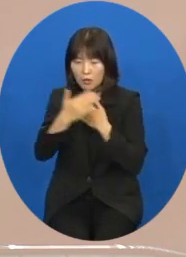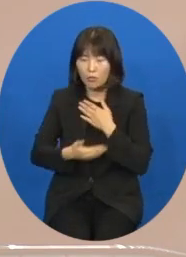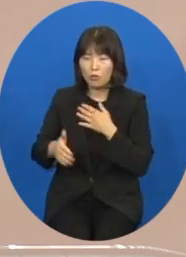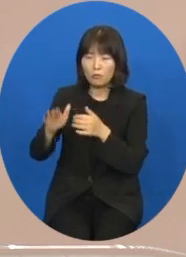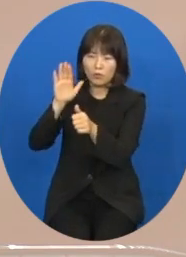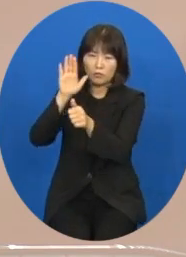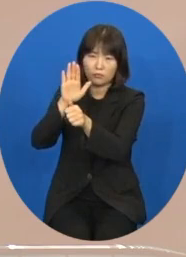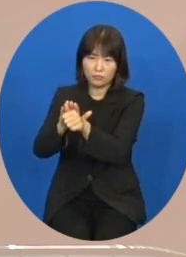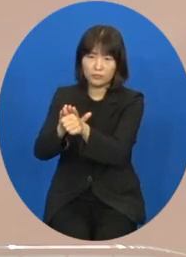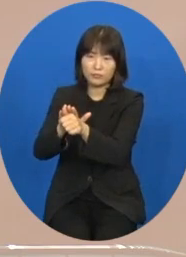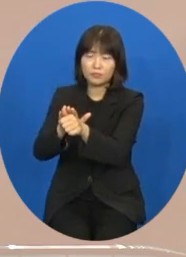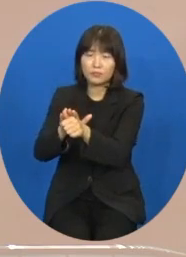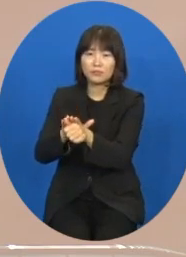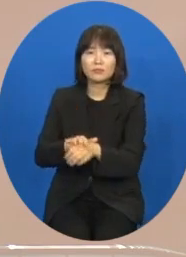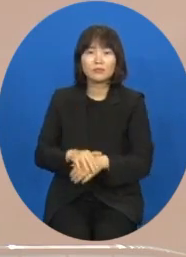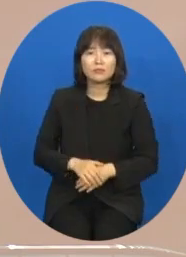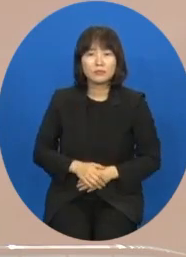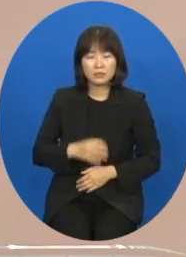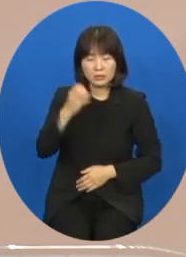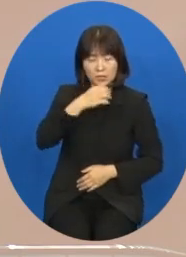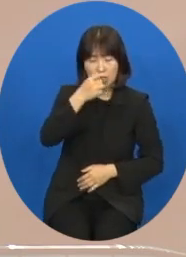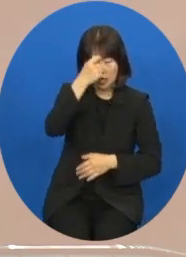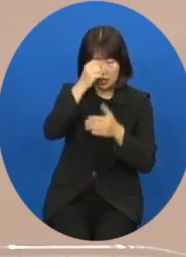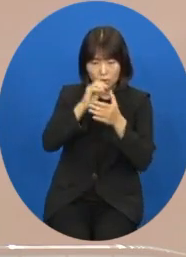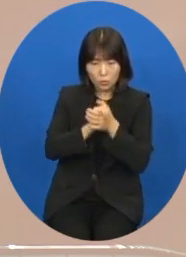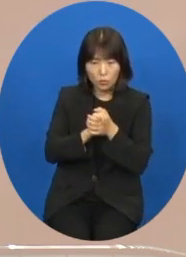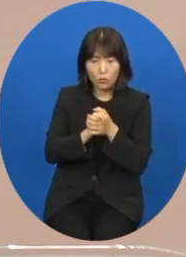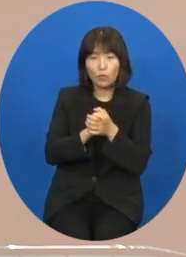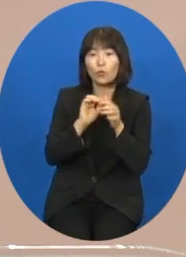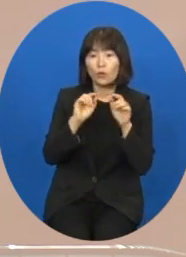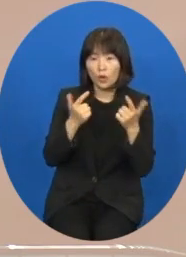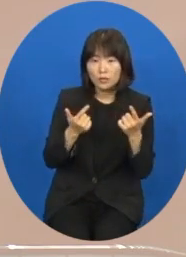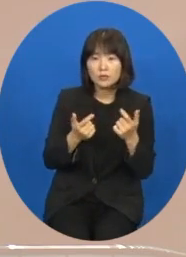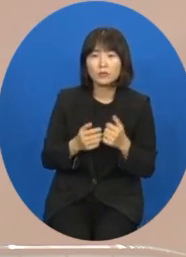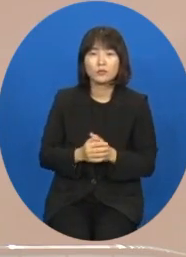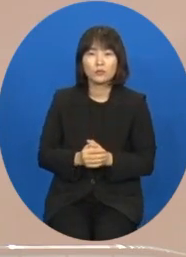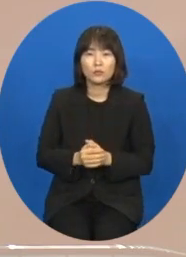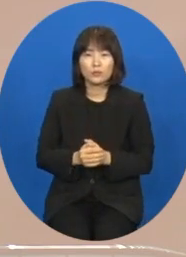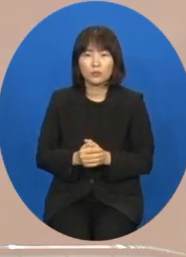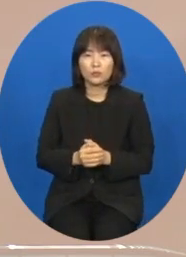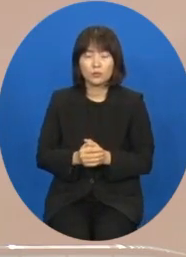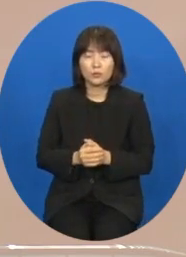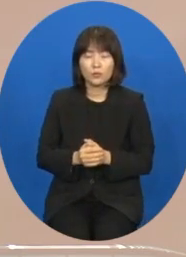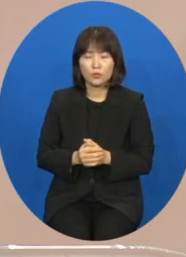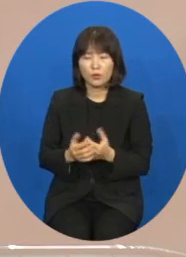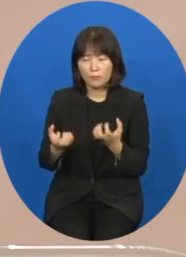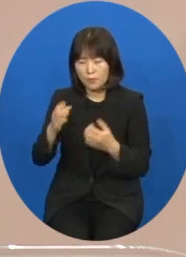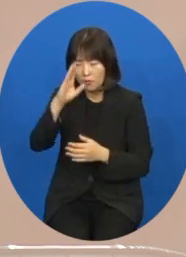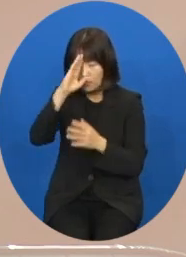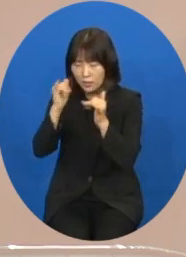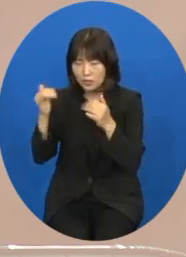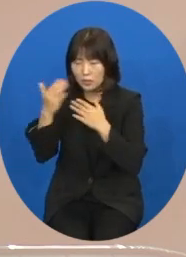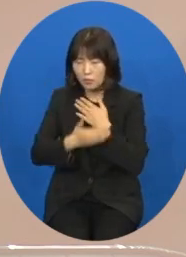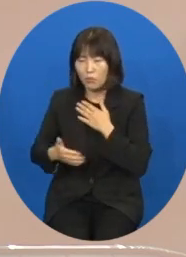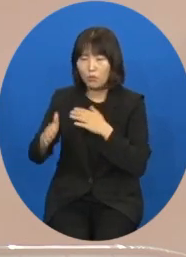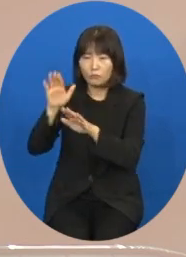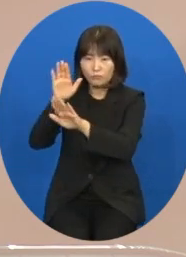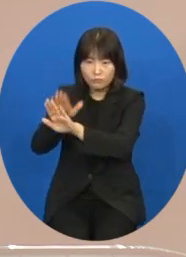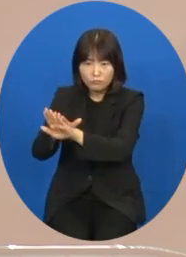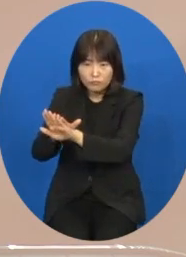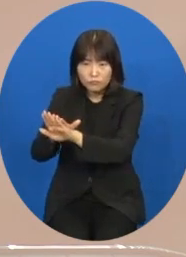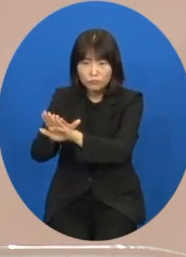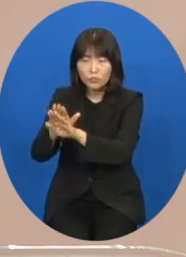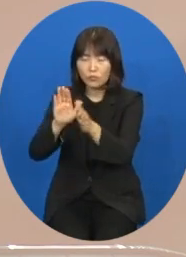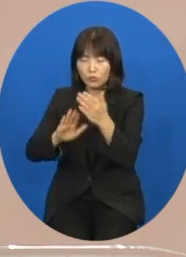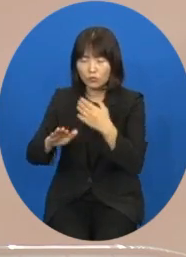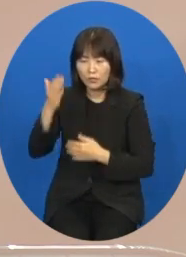대셨다는 거예요. 그냥 기도해 주셔도 될 텐데 그 나환자의 몸에 손을 대시고